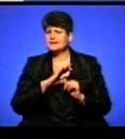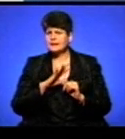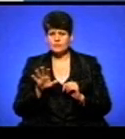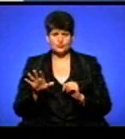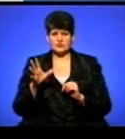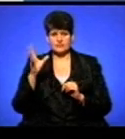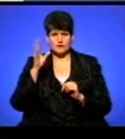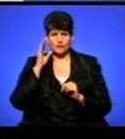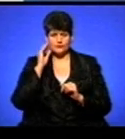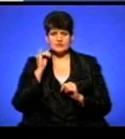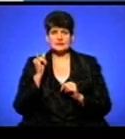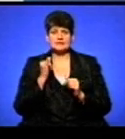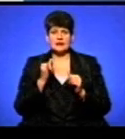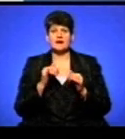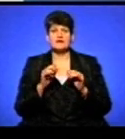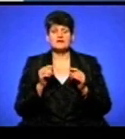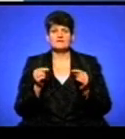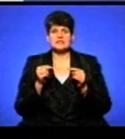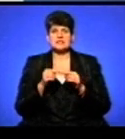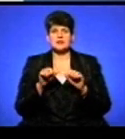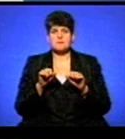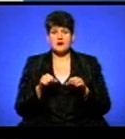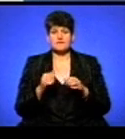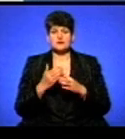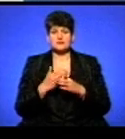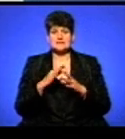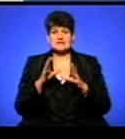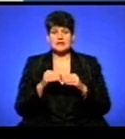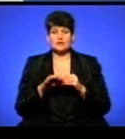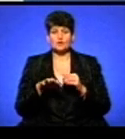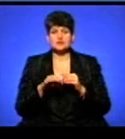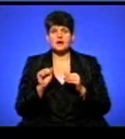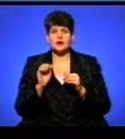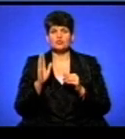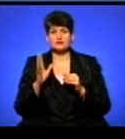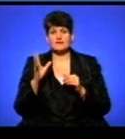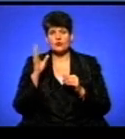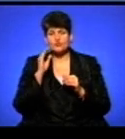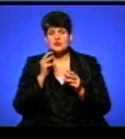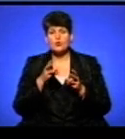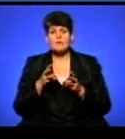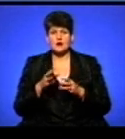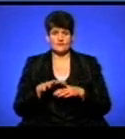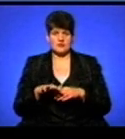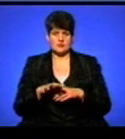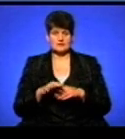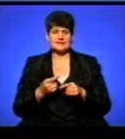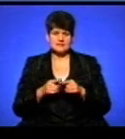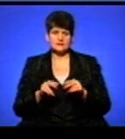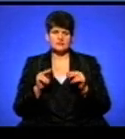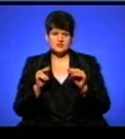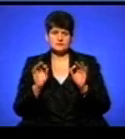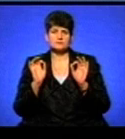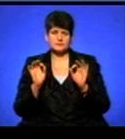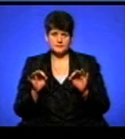враховуватись для визначення права на призначення субсидії загальна площа, а буде враховуватись опалювальна площа. Це справедливо, це